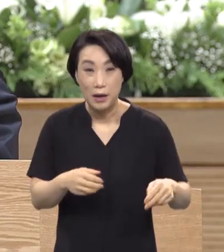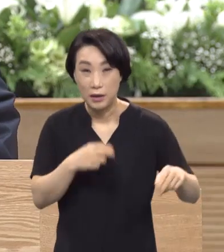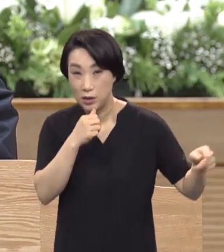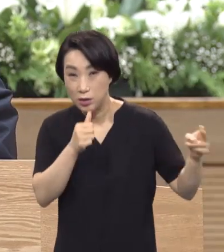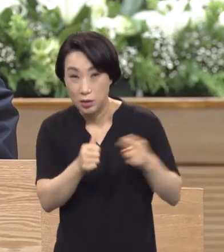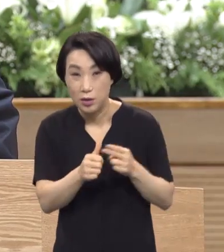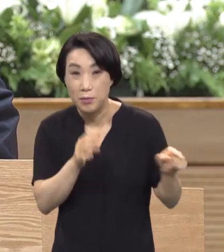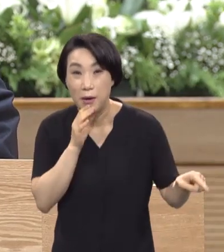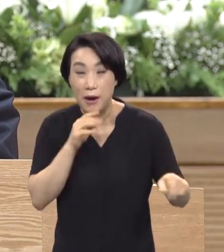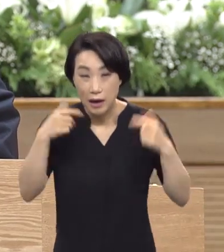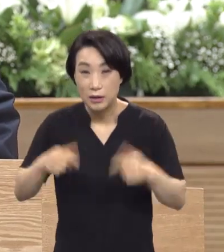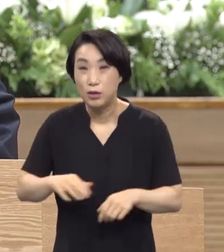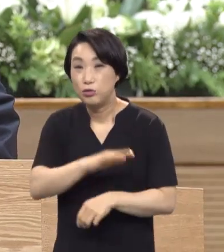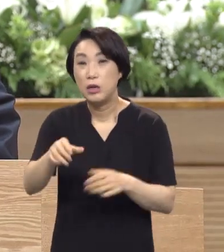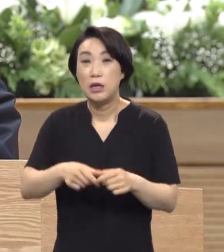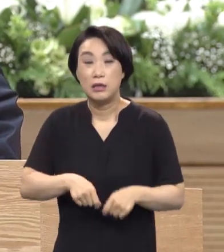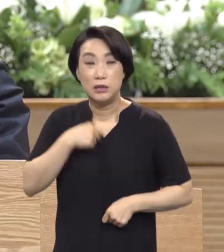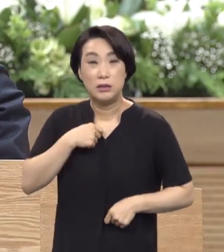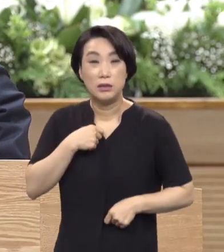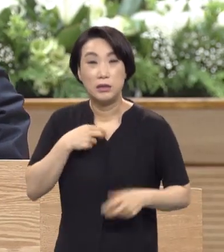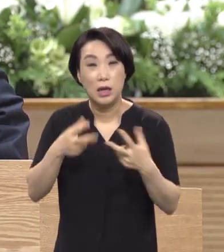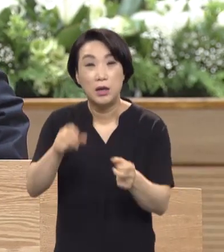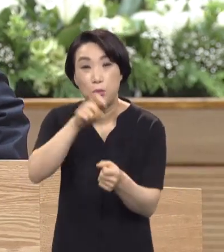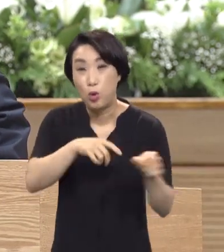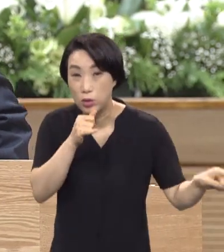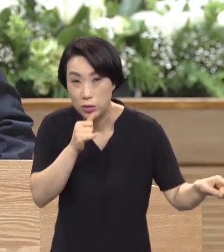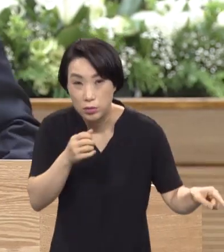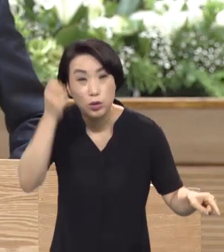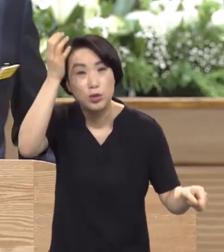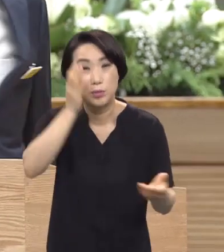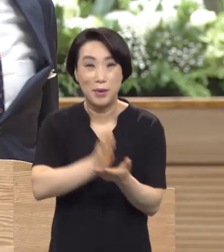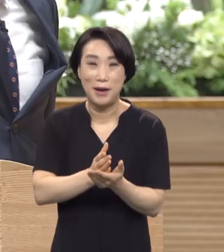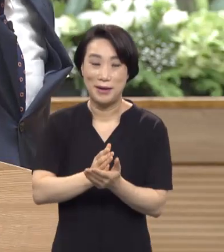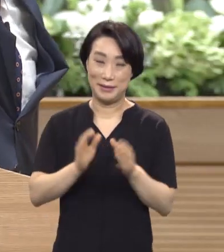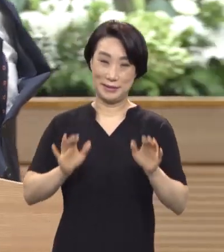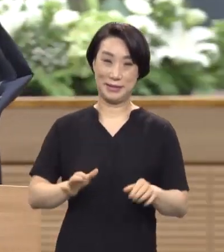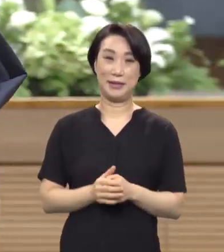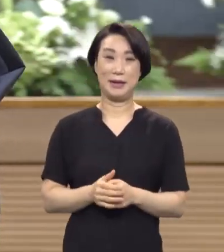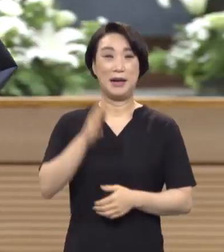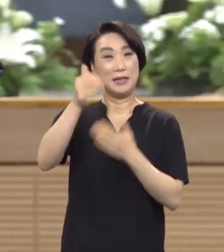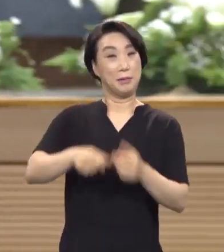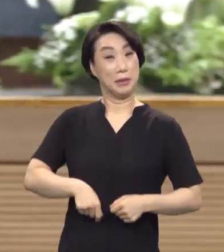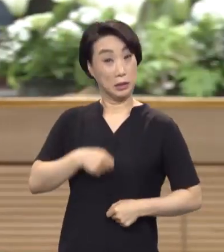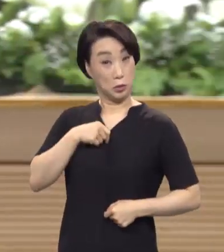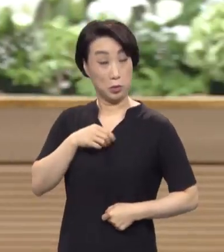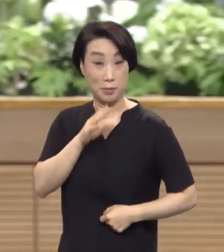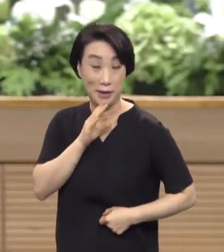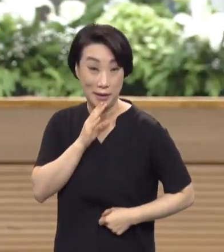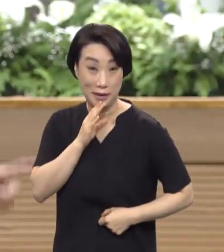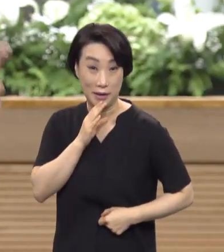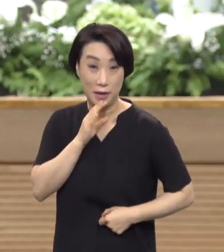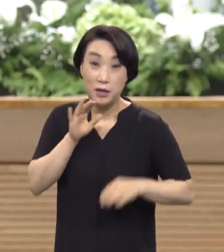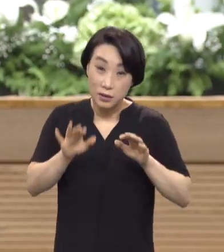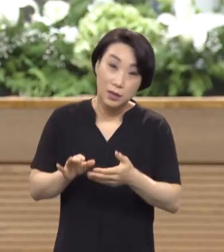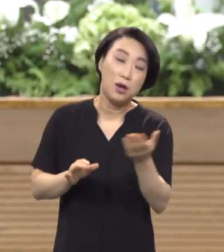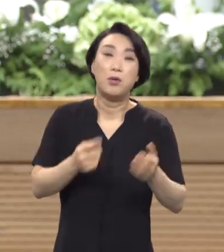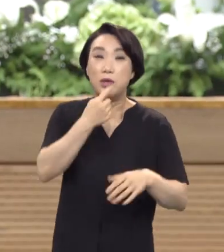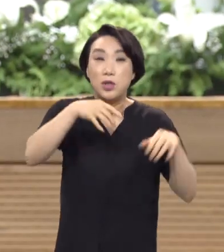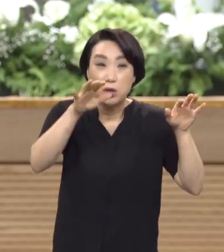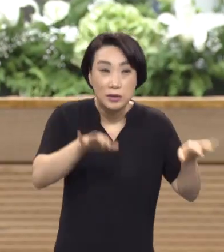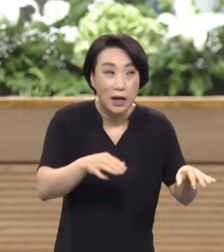언제든지 의를 파괴하려고 한다는 걸 잊어버리면 안 돼. 자, 하나님이 의롭습니다. 근데